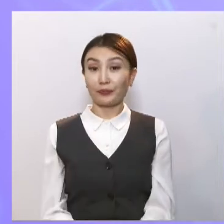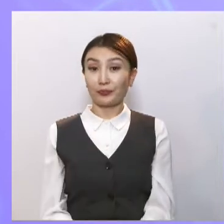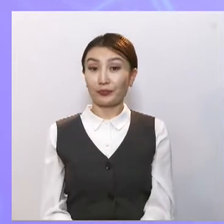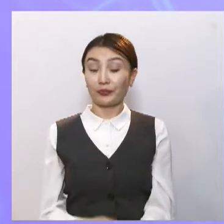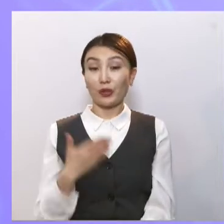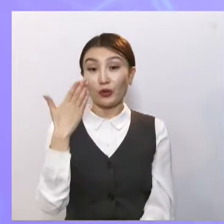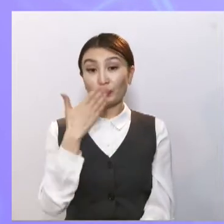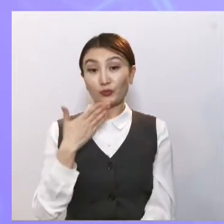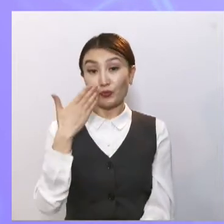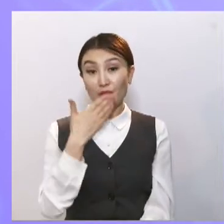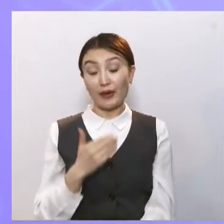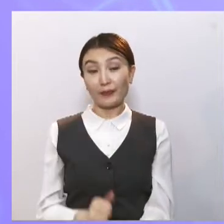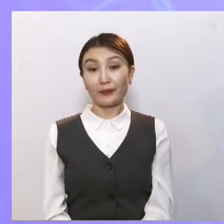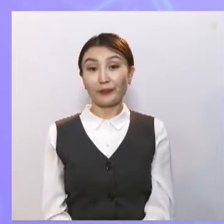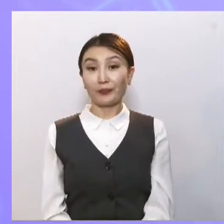Жуунам.